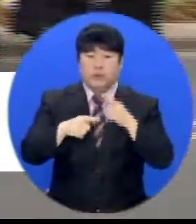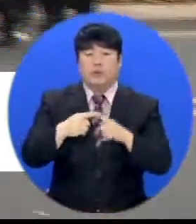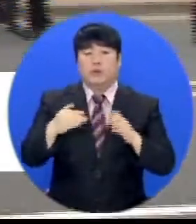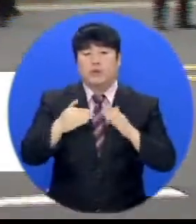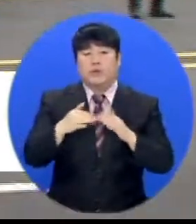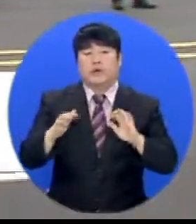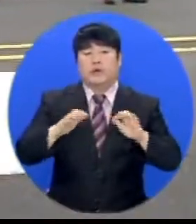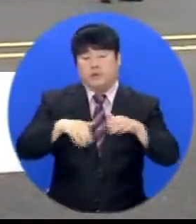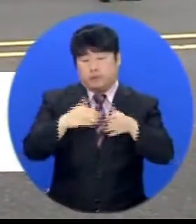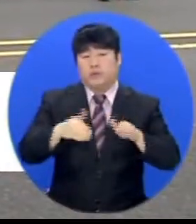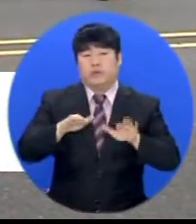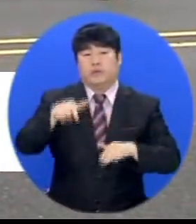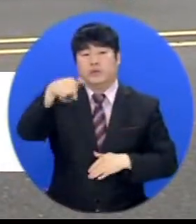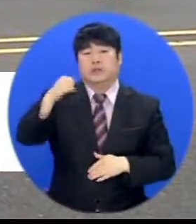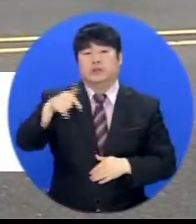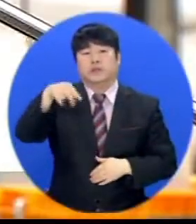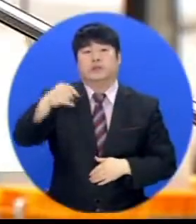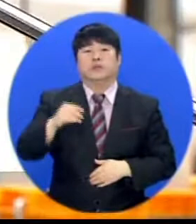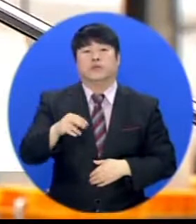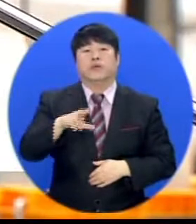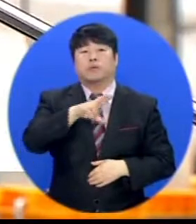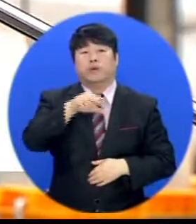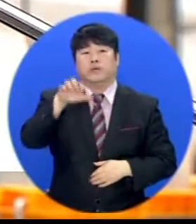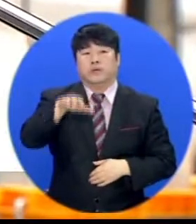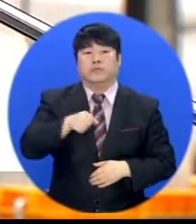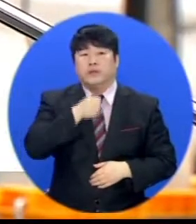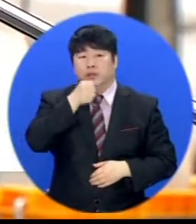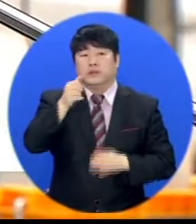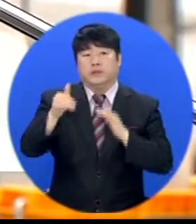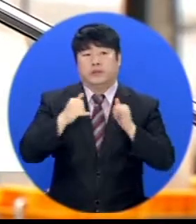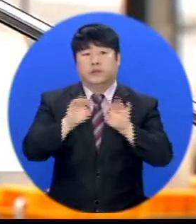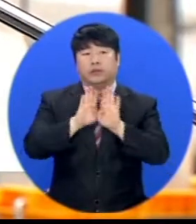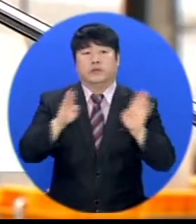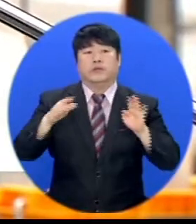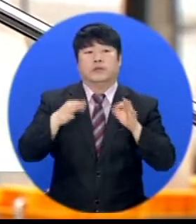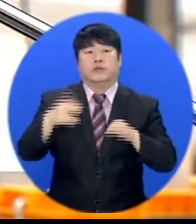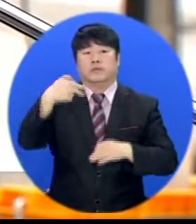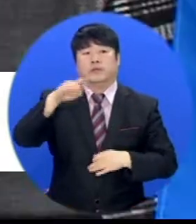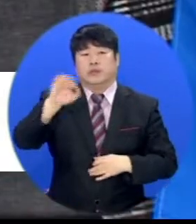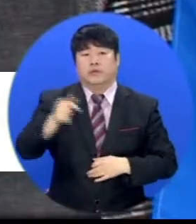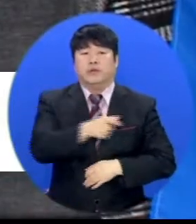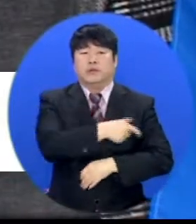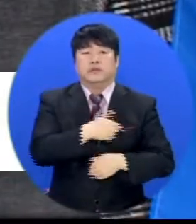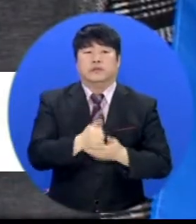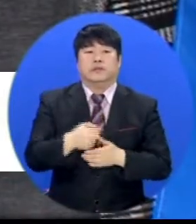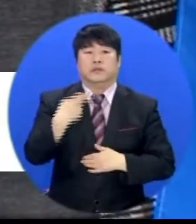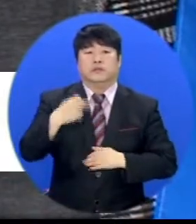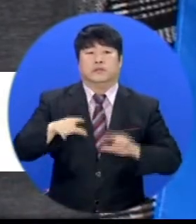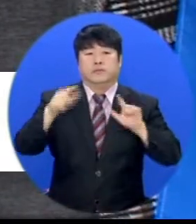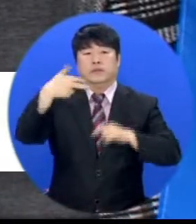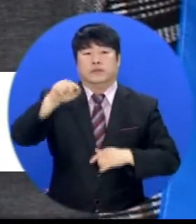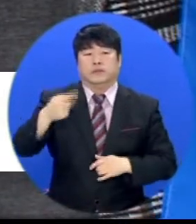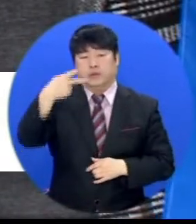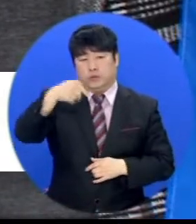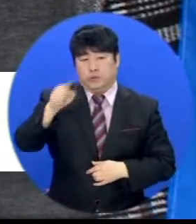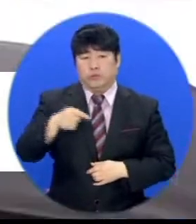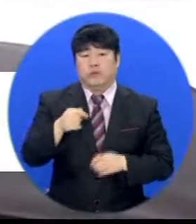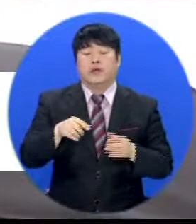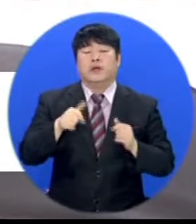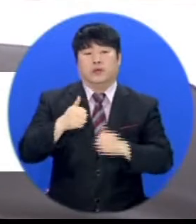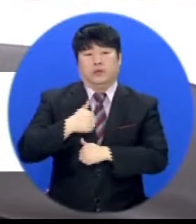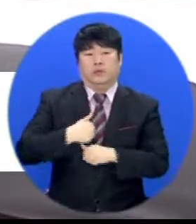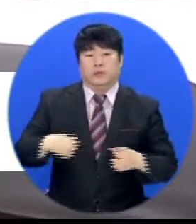오늘 광주극동방송 앞에서 기자회견을 열고 김장환 이사장이 지난 12일 전두환 등